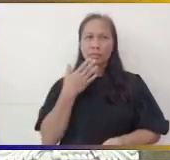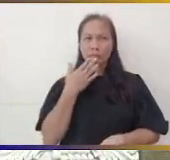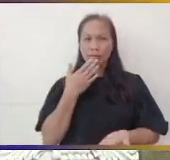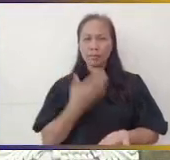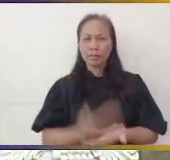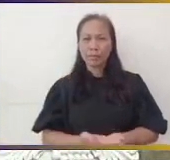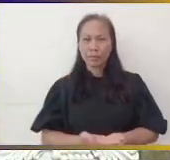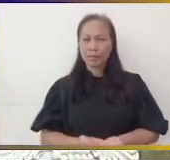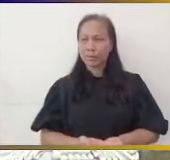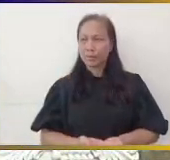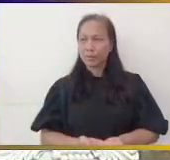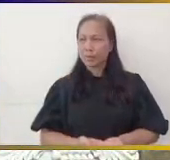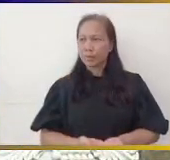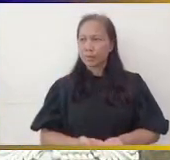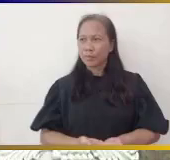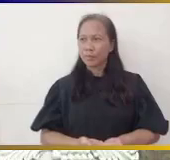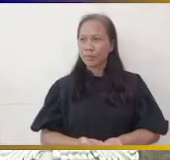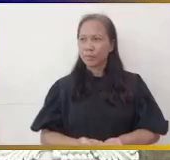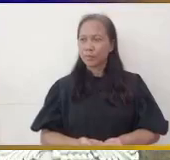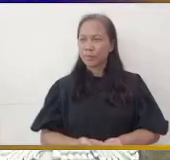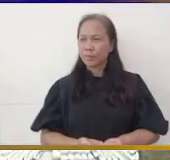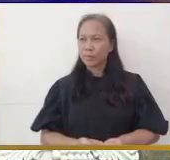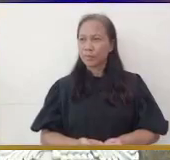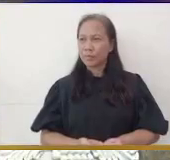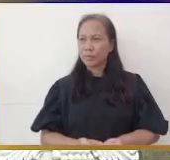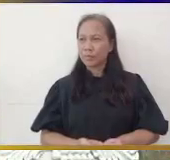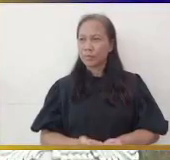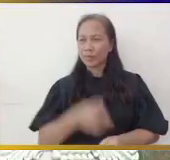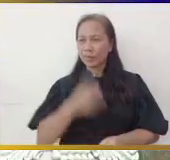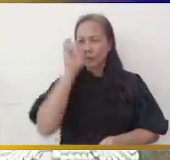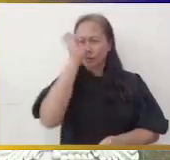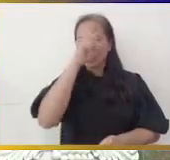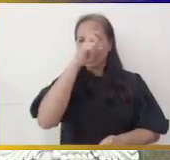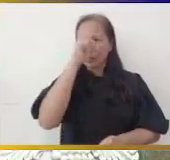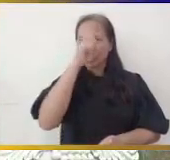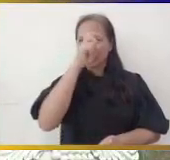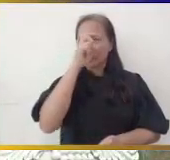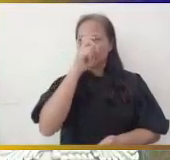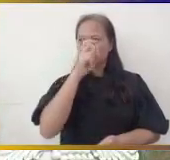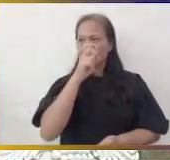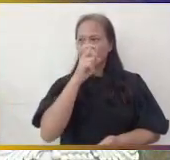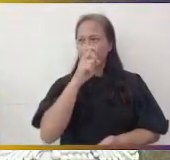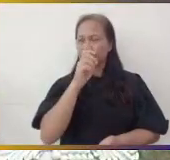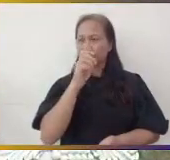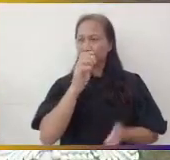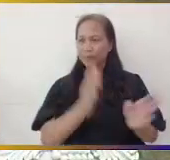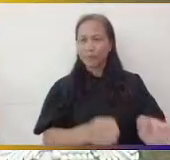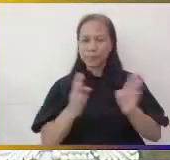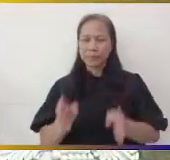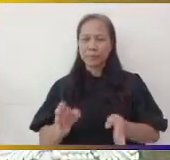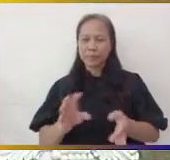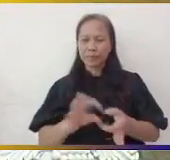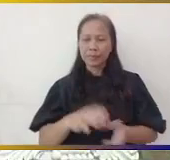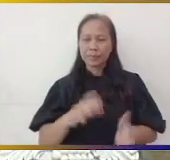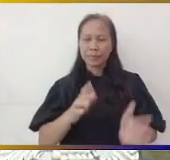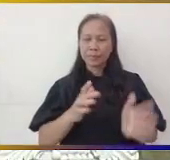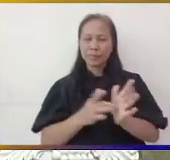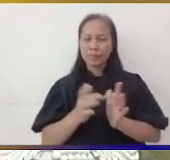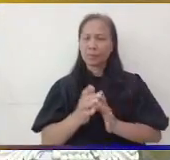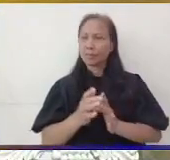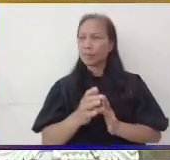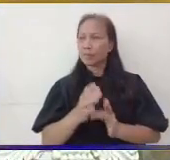akalain niyo po ang ginawa niya para magpatuloy simbahan from the past Centuries laging inde